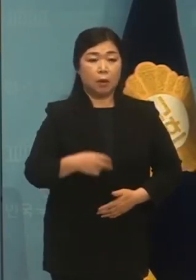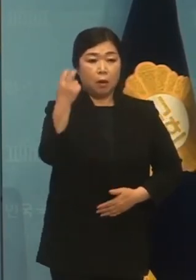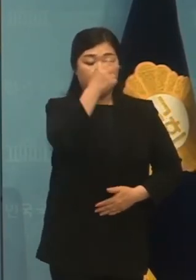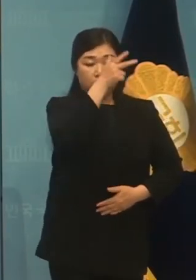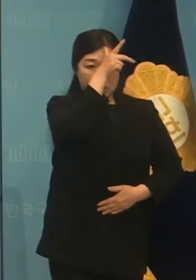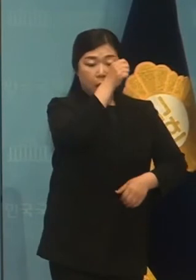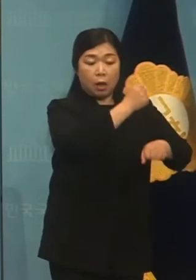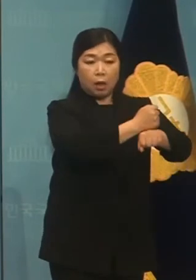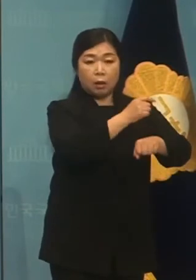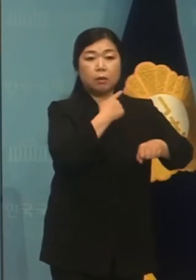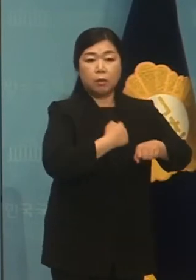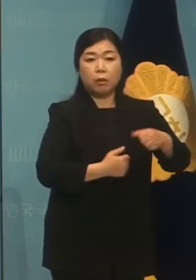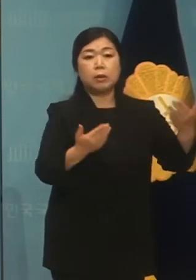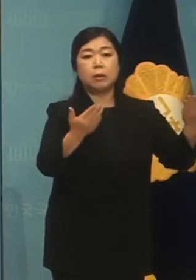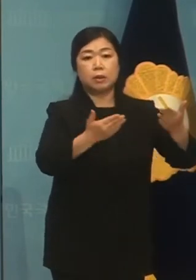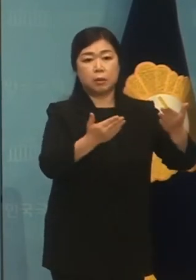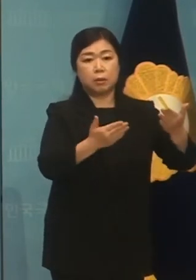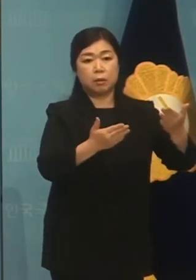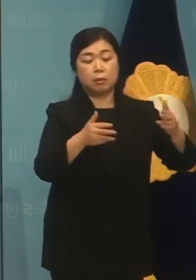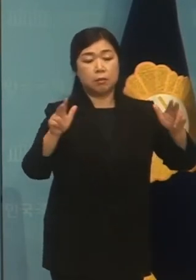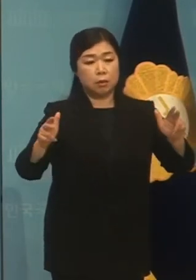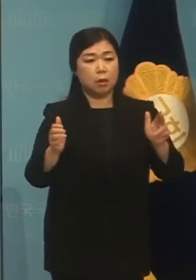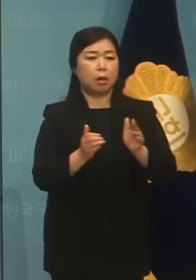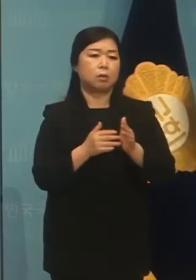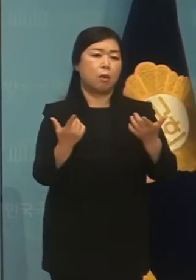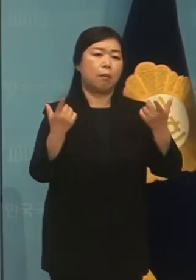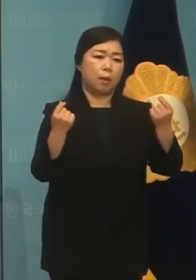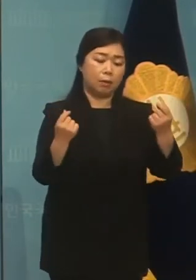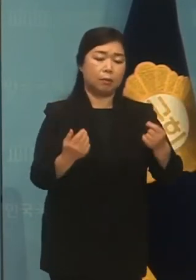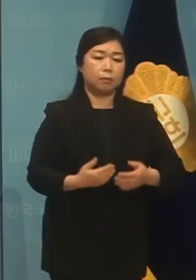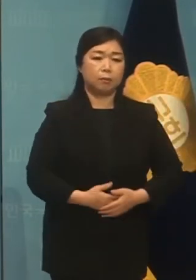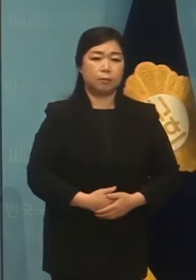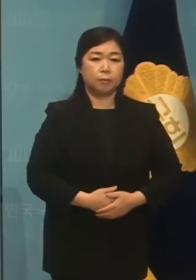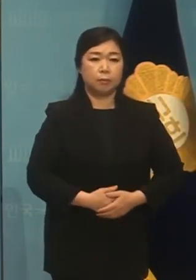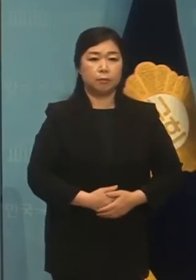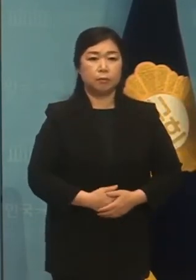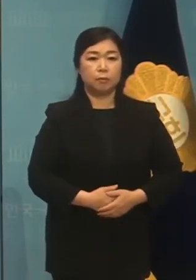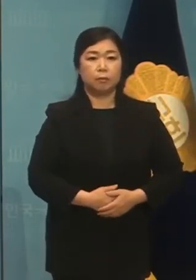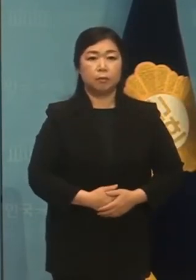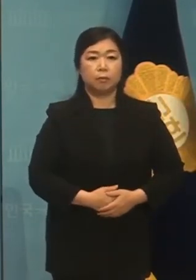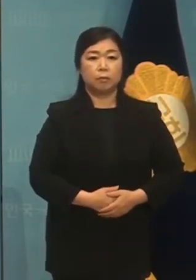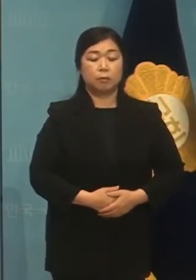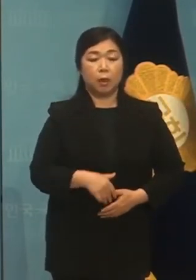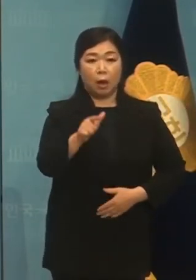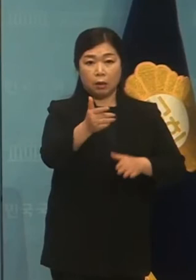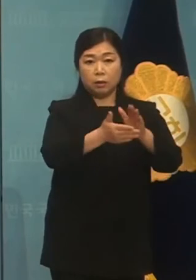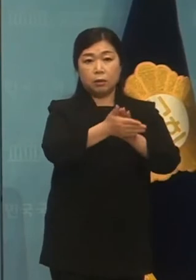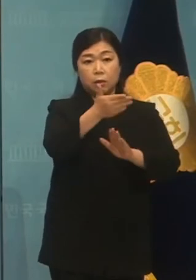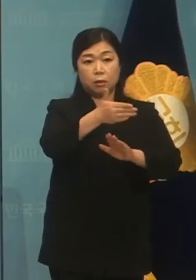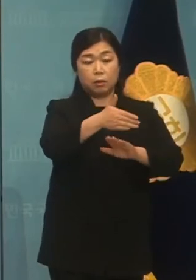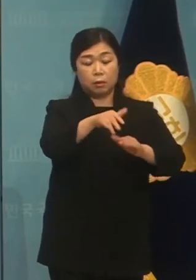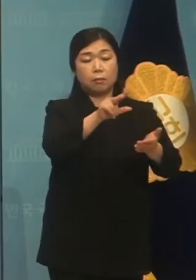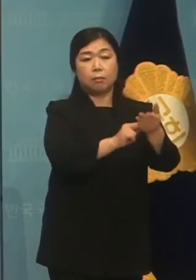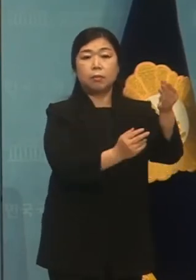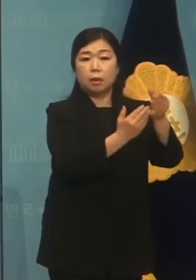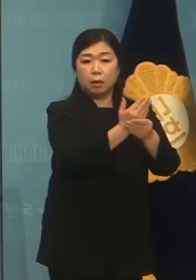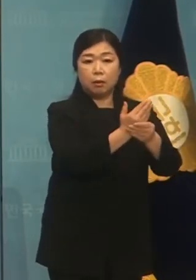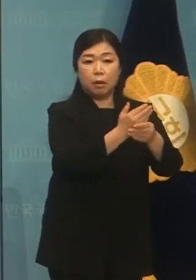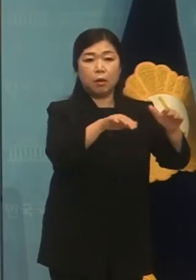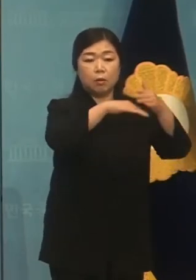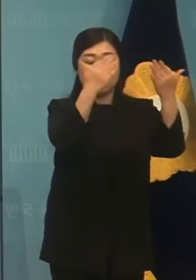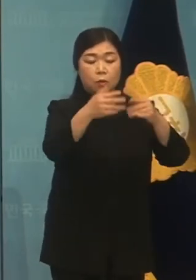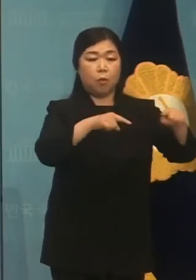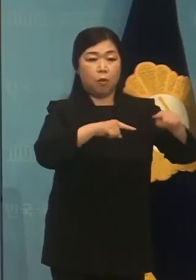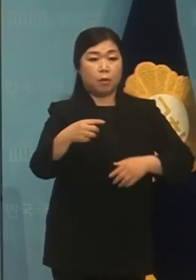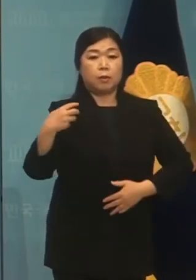검찰이 해왔던 일이 바로 여태까지 그런 일이었습니다. 그 LCT 게이트